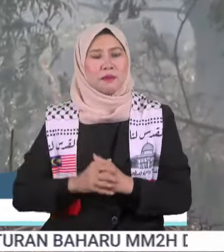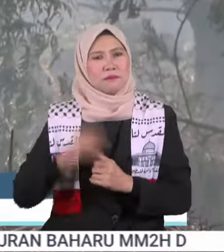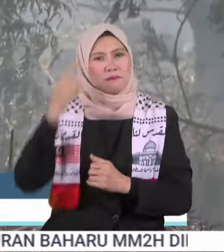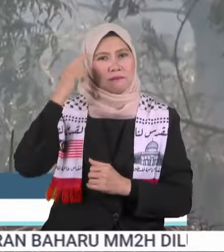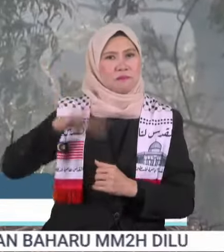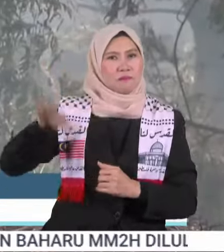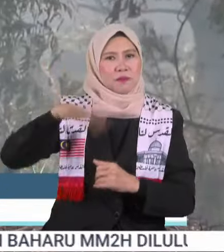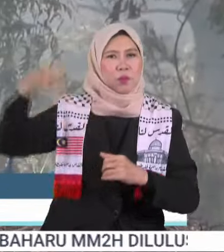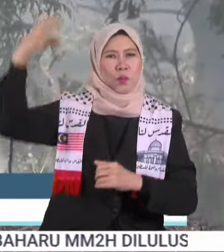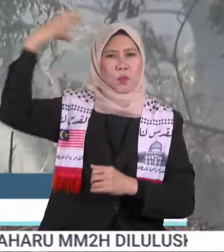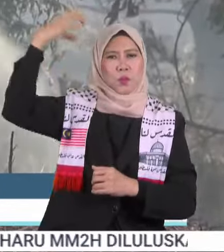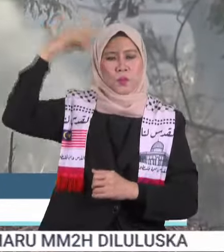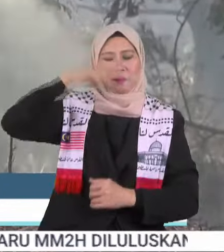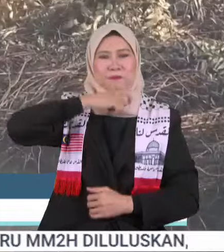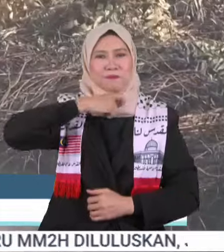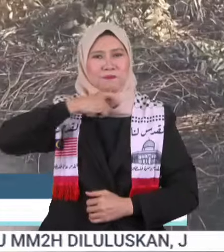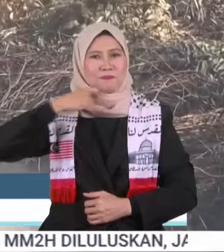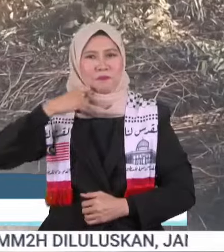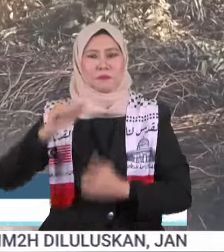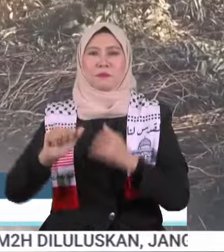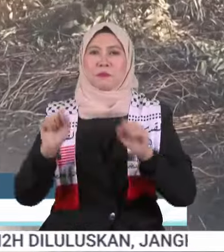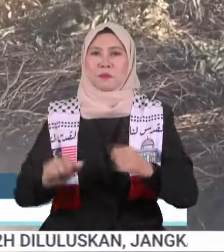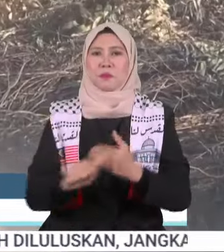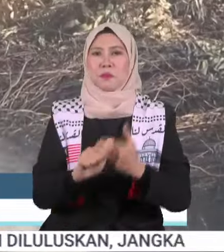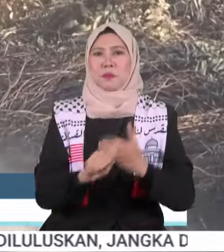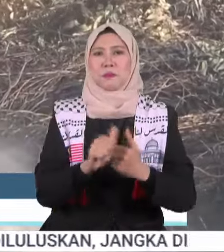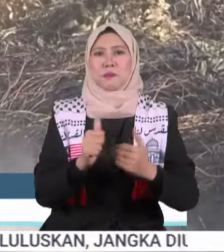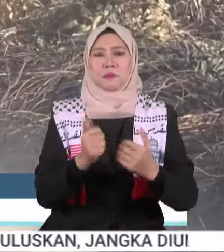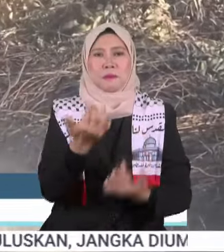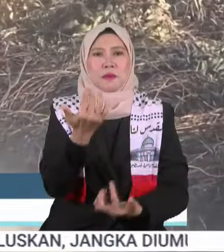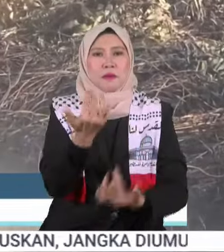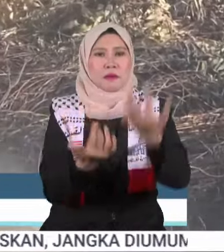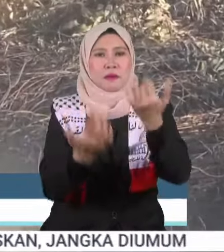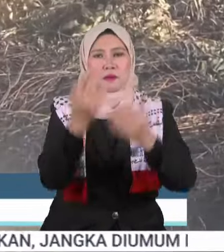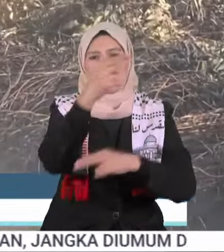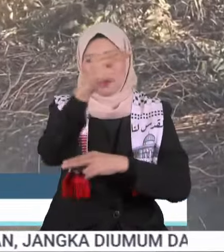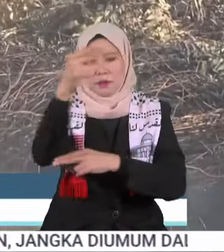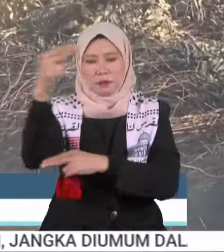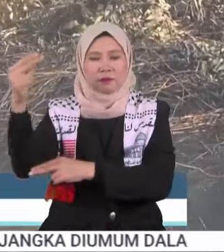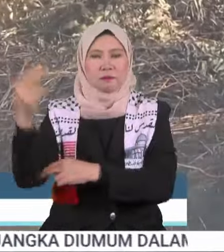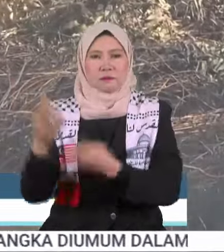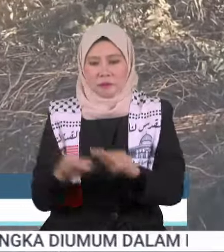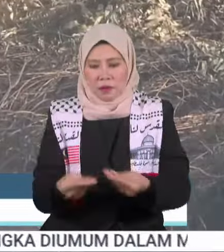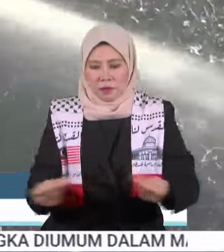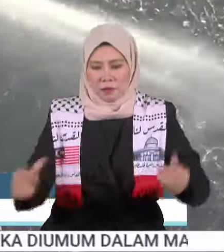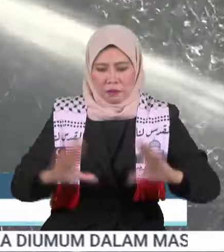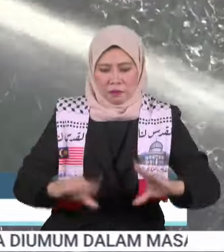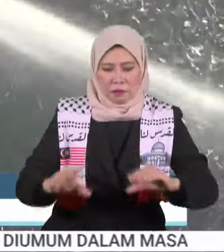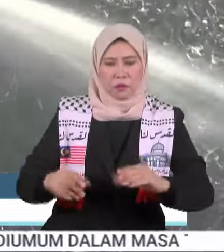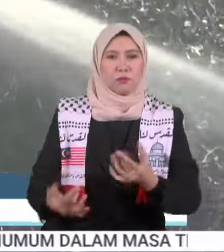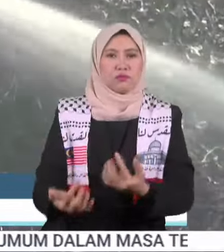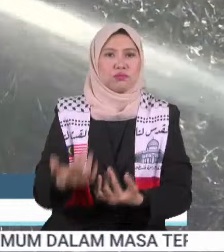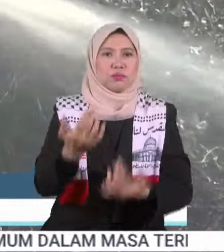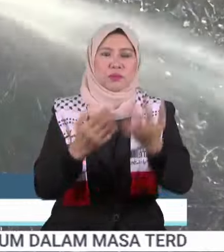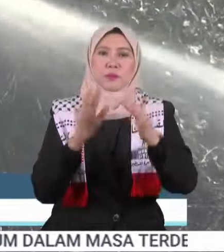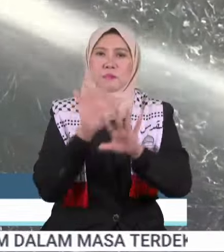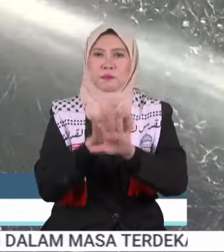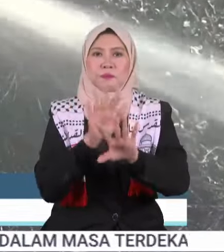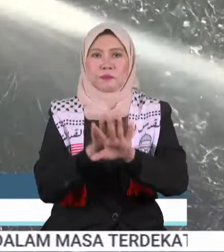diramal mengalami cuaca panas dan kering, risiko berlakunya kebakaran hutan, belukar dan tanah gambut lebih tinggi.